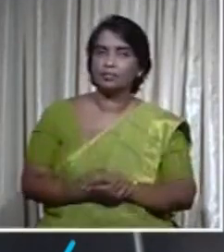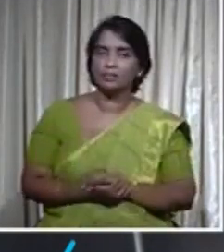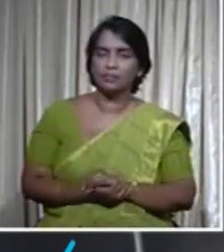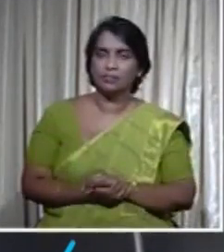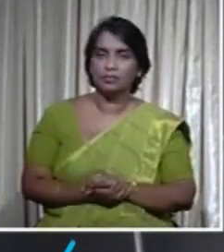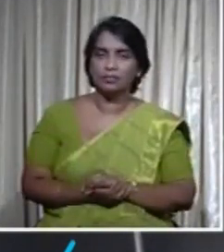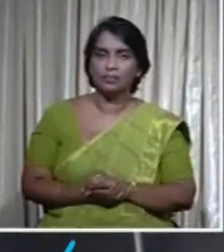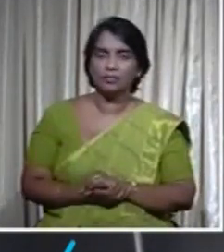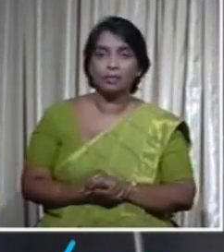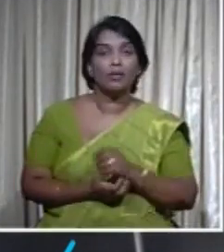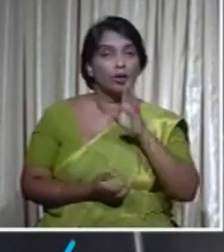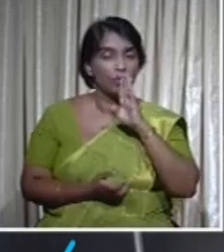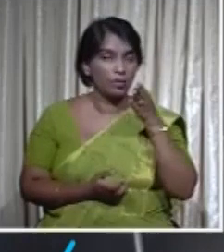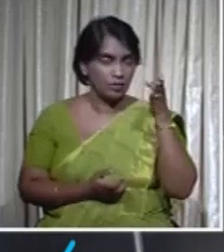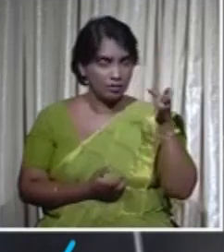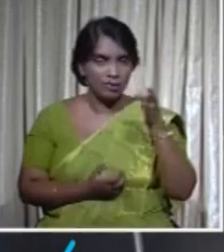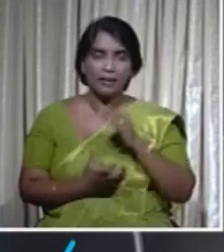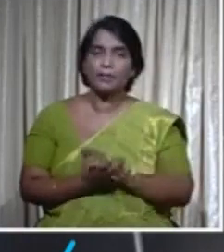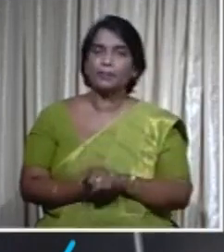பசலைகளை